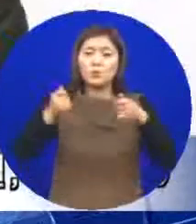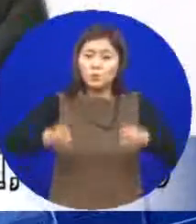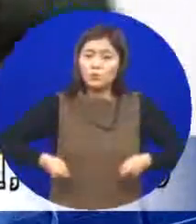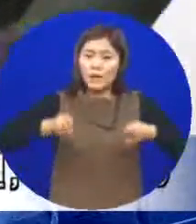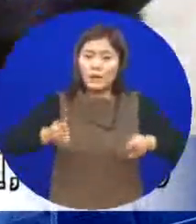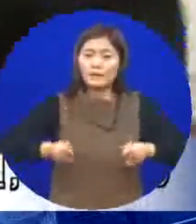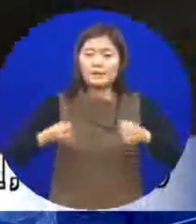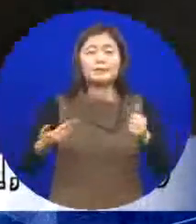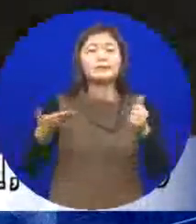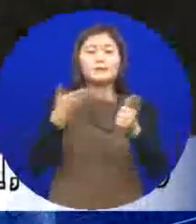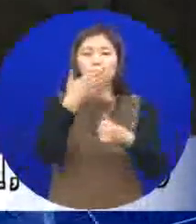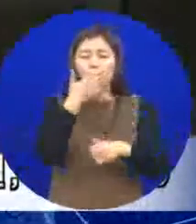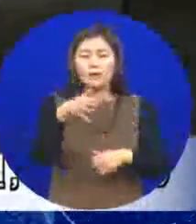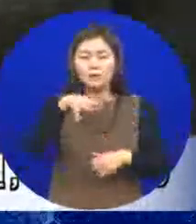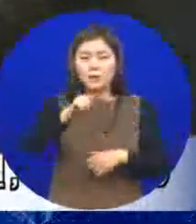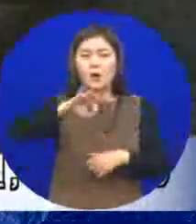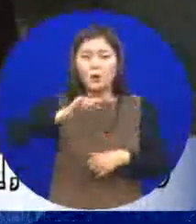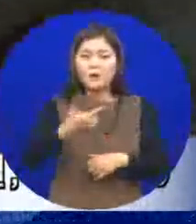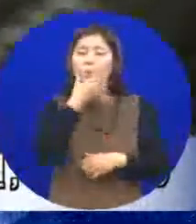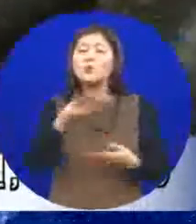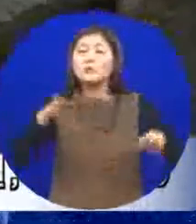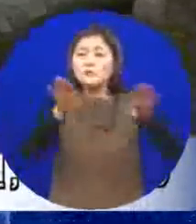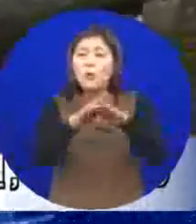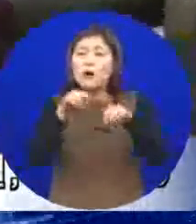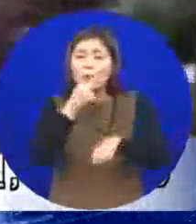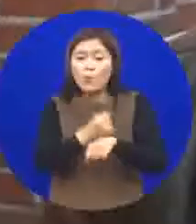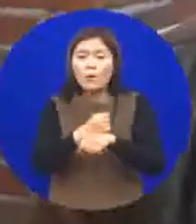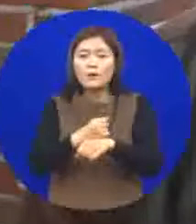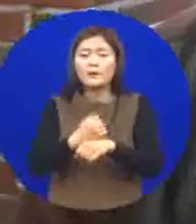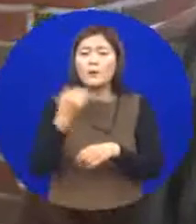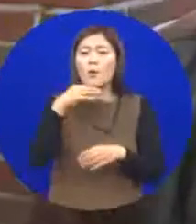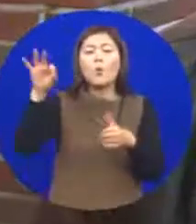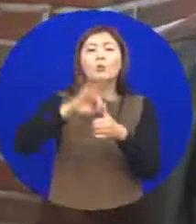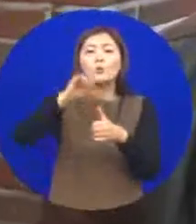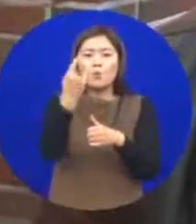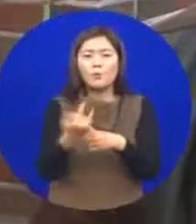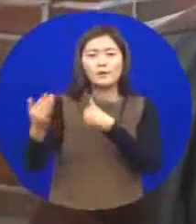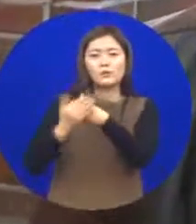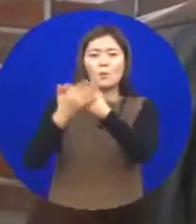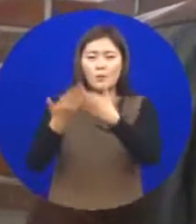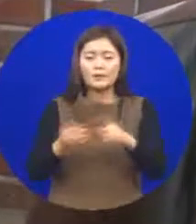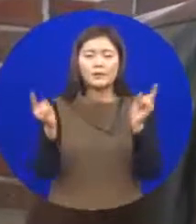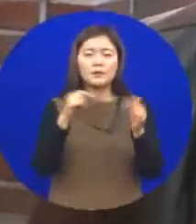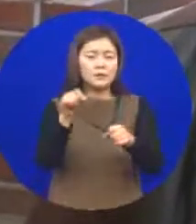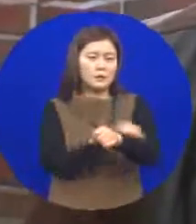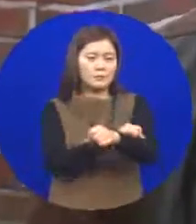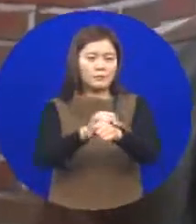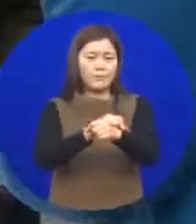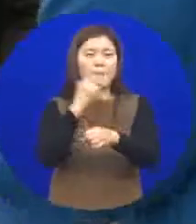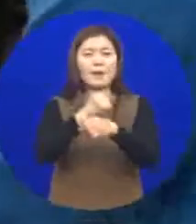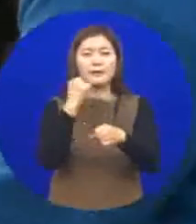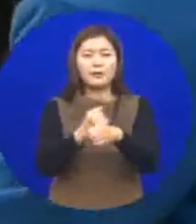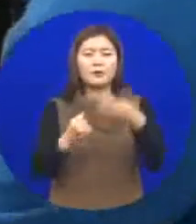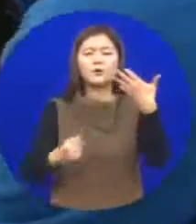제작해 지원했습니다. 처인 노인복지관은 경기사회복지공동모금회의 지원을 받아 특별 제작한 손수레를